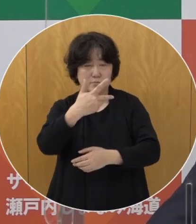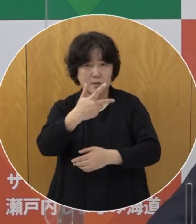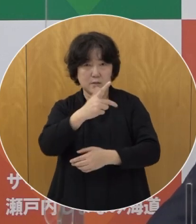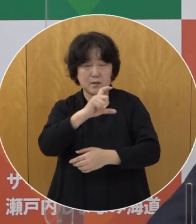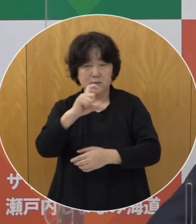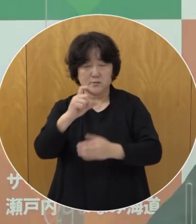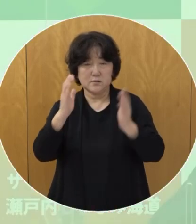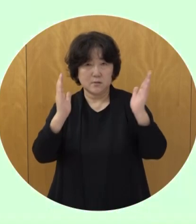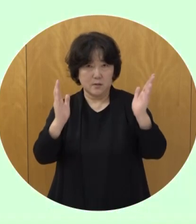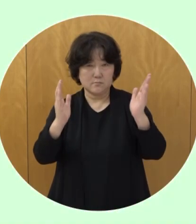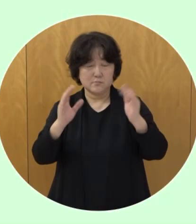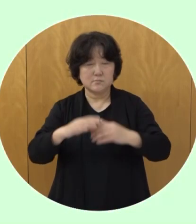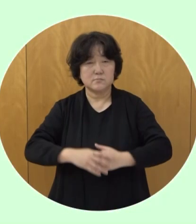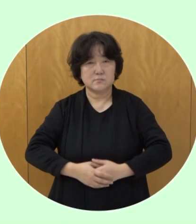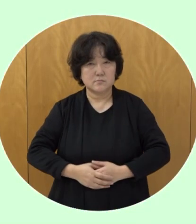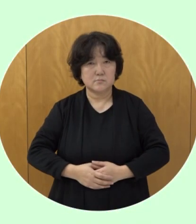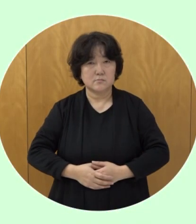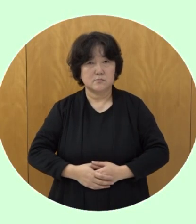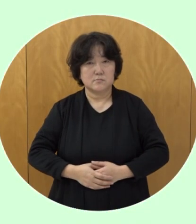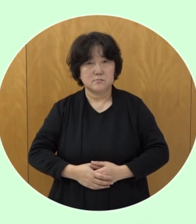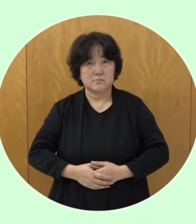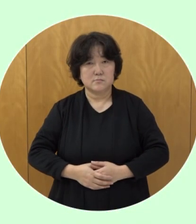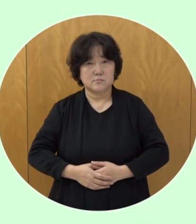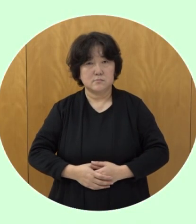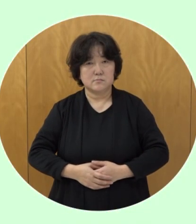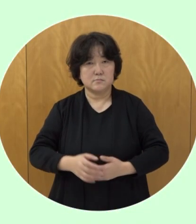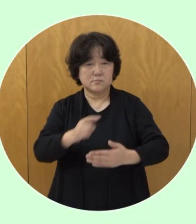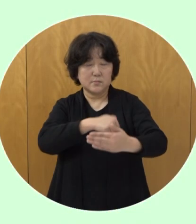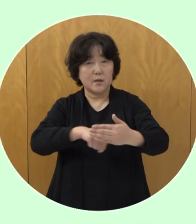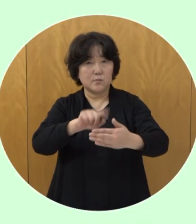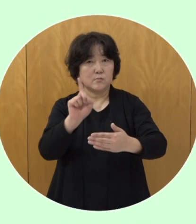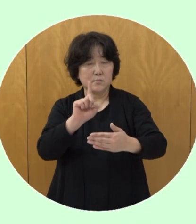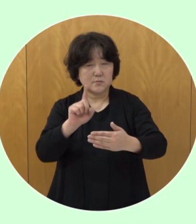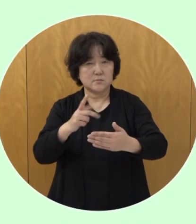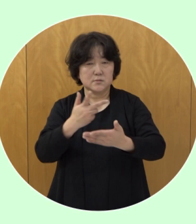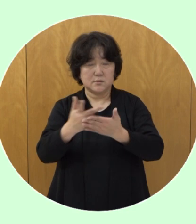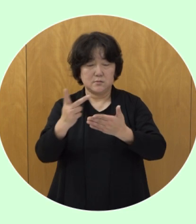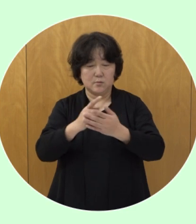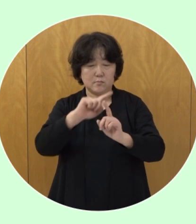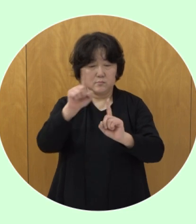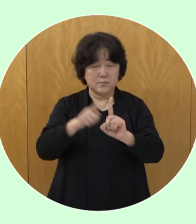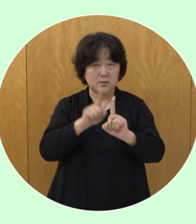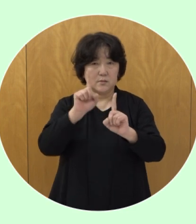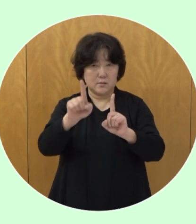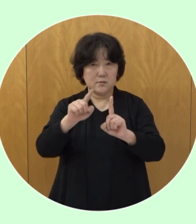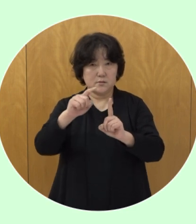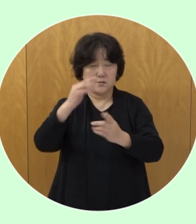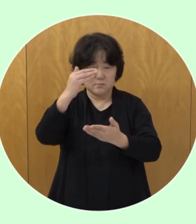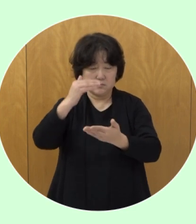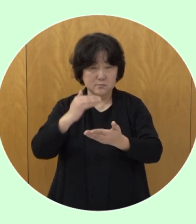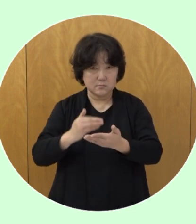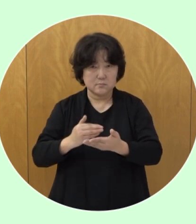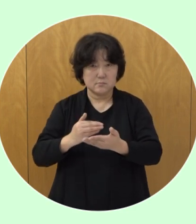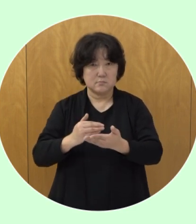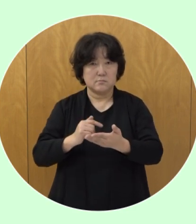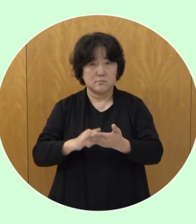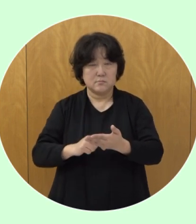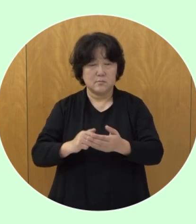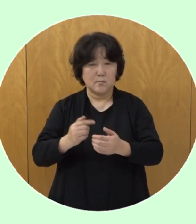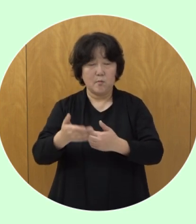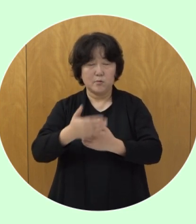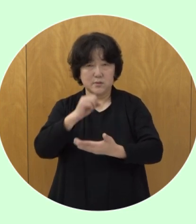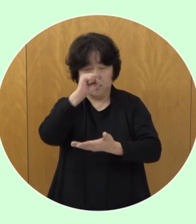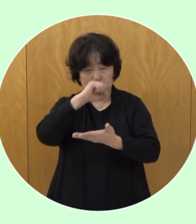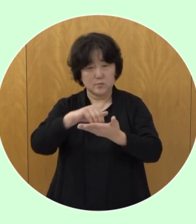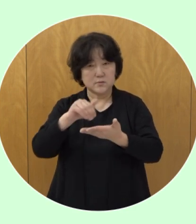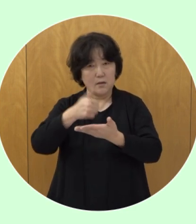でございます。提出予定の案件は資料の1ページに整理のように補正予算